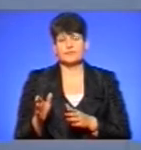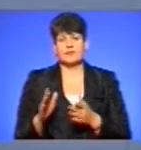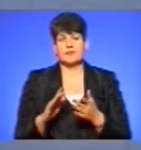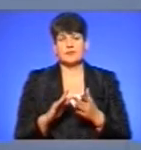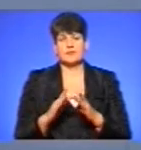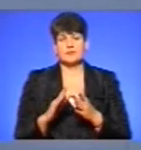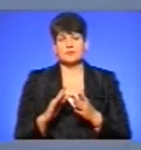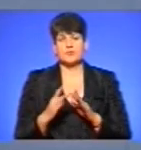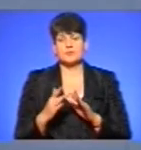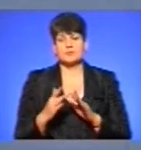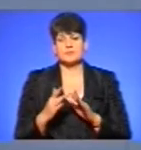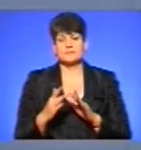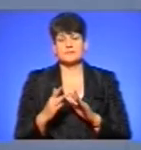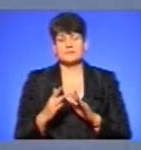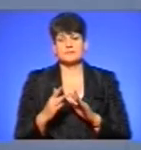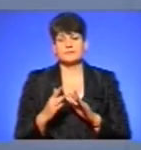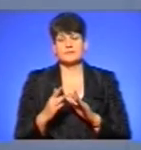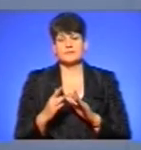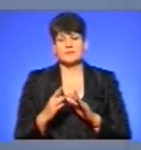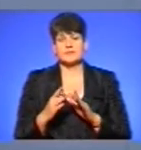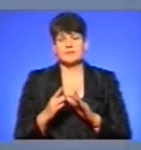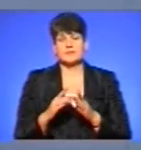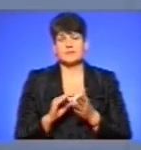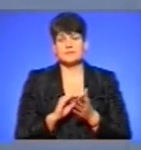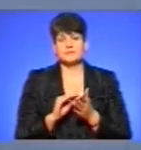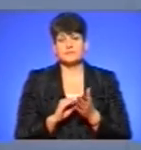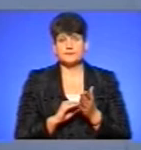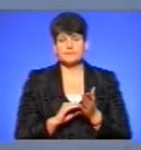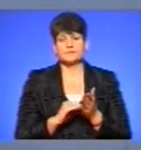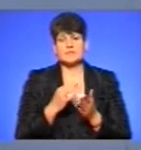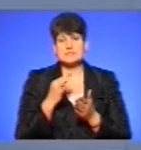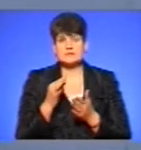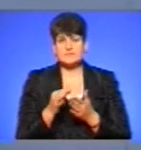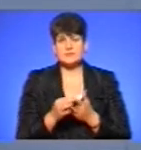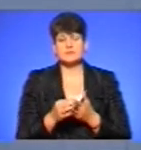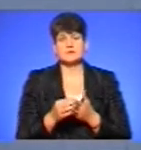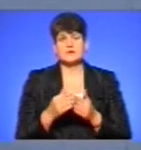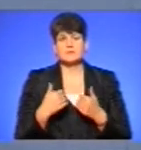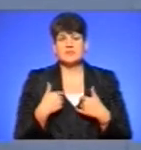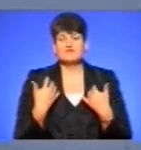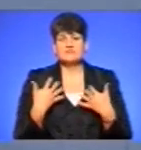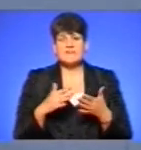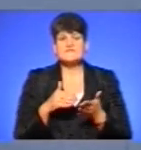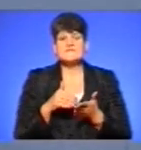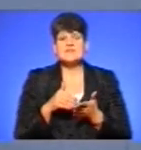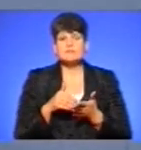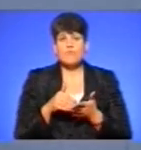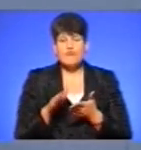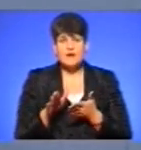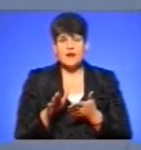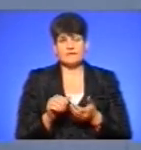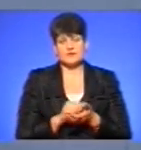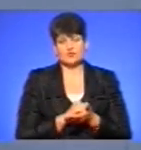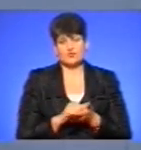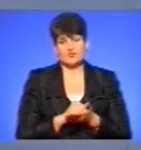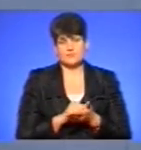електронне все, і декларування, і звітність, подачу, це все. Тобто ми вже відмовляємося в більшості від паперового